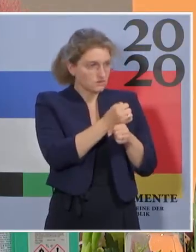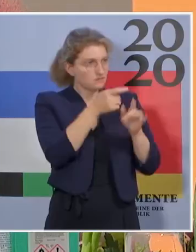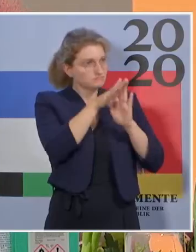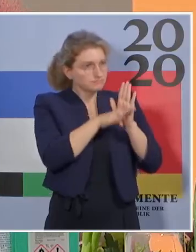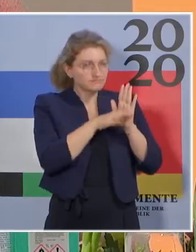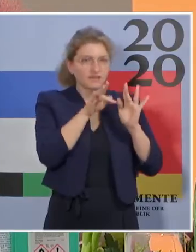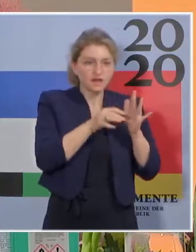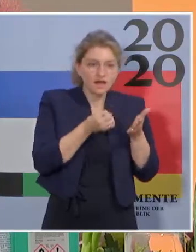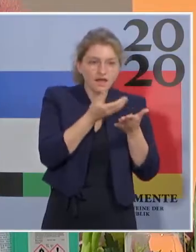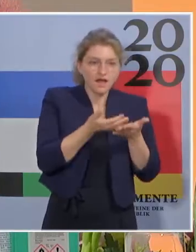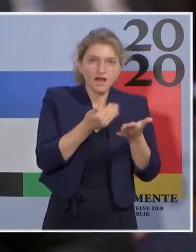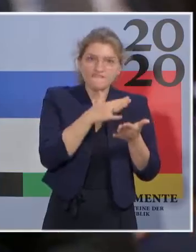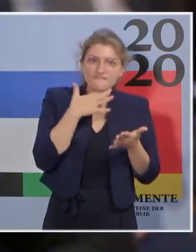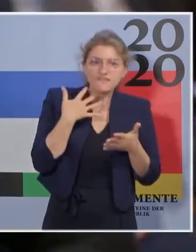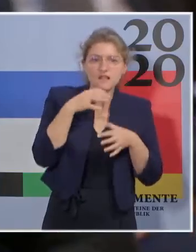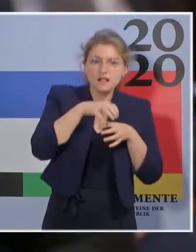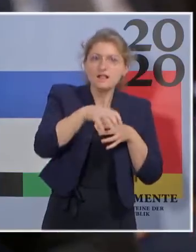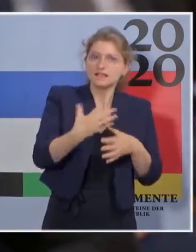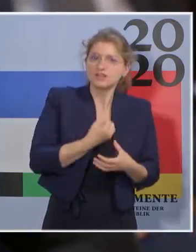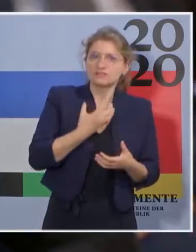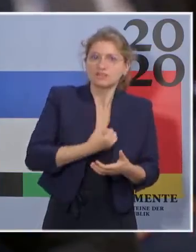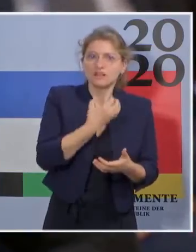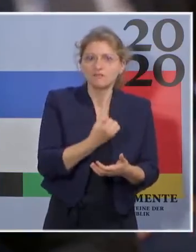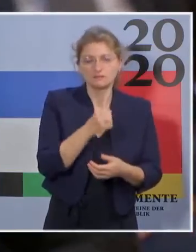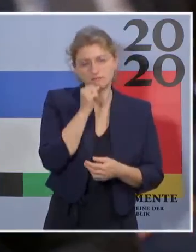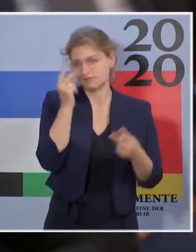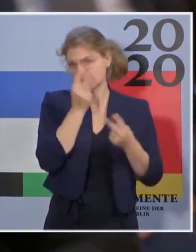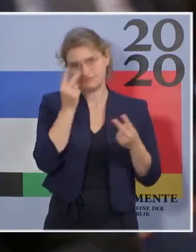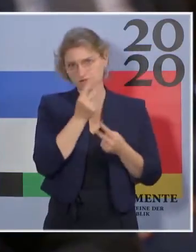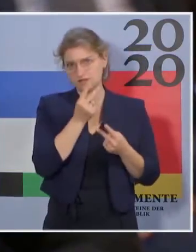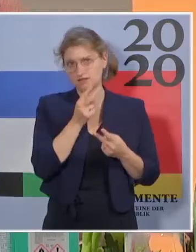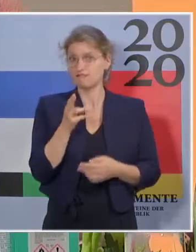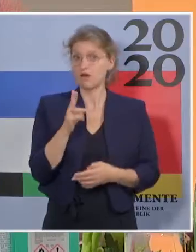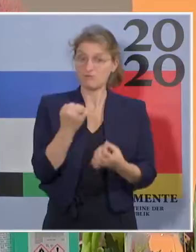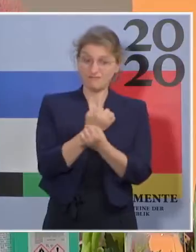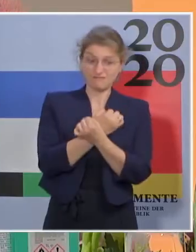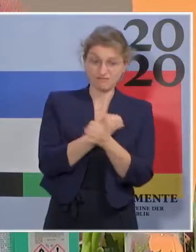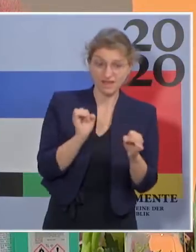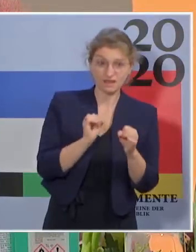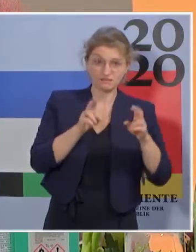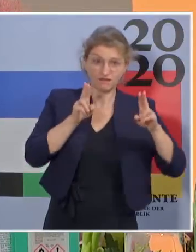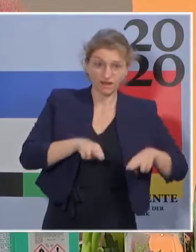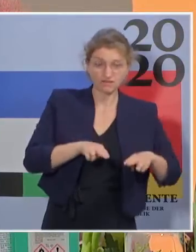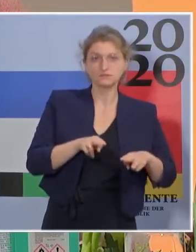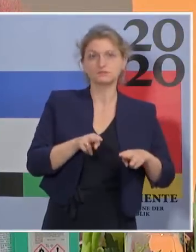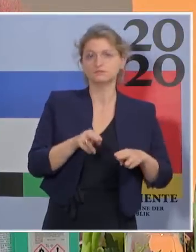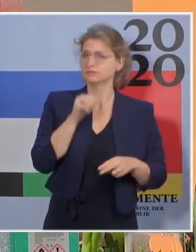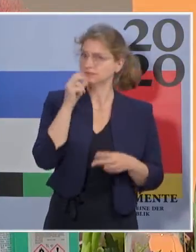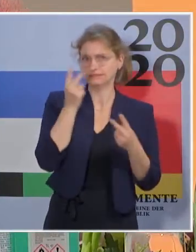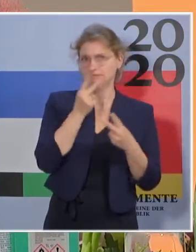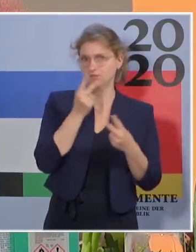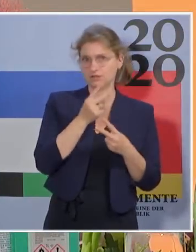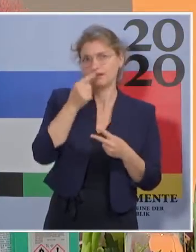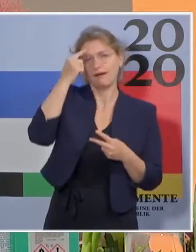und Freiheiten nie selbstverständlich sind. Das hat uns die Geschichte mehrfach gelehrt. Denken wir zurück